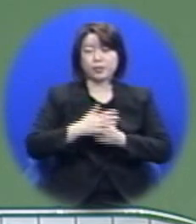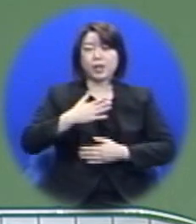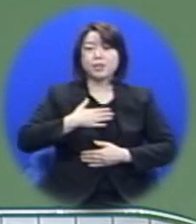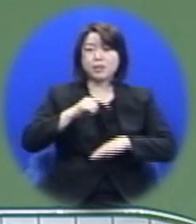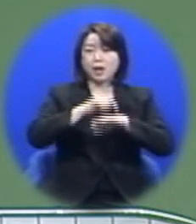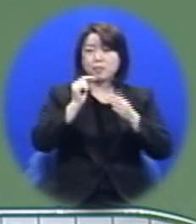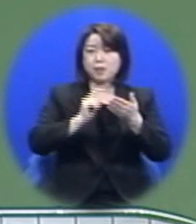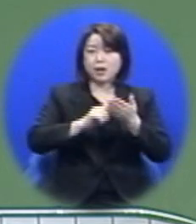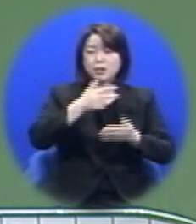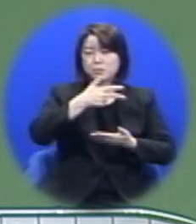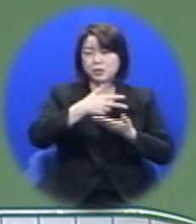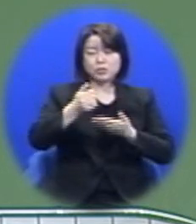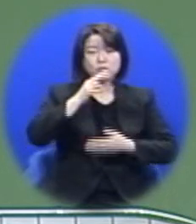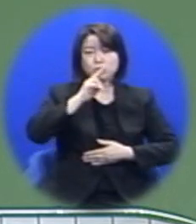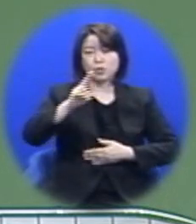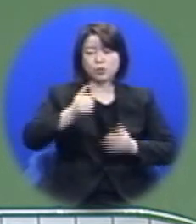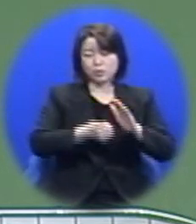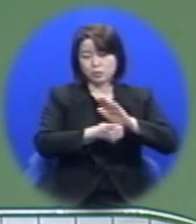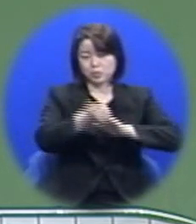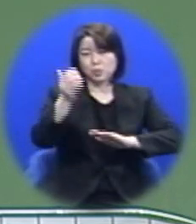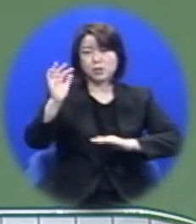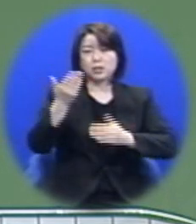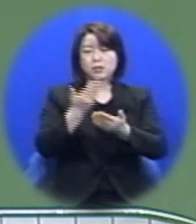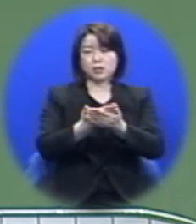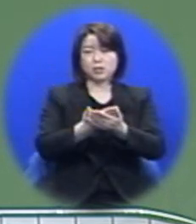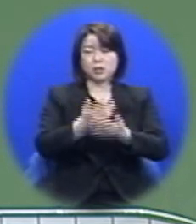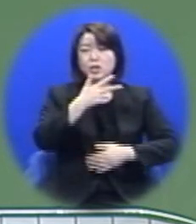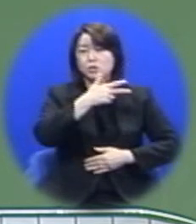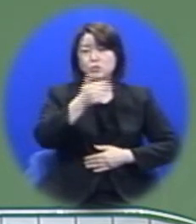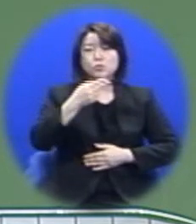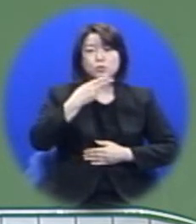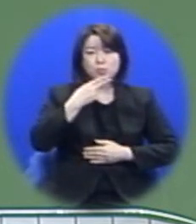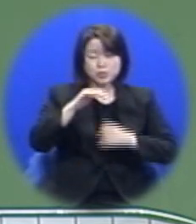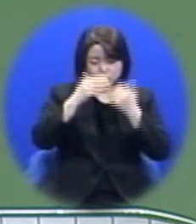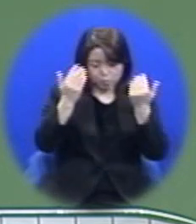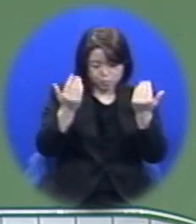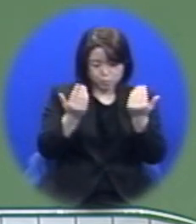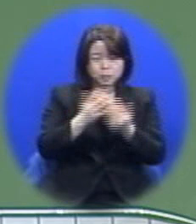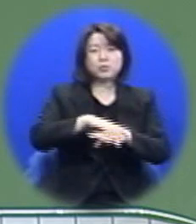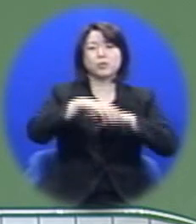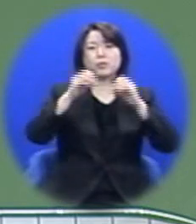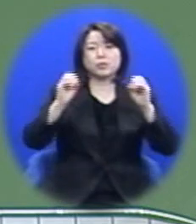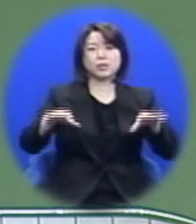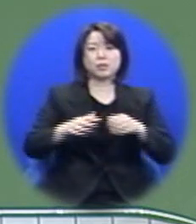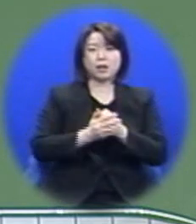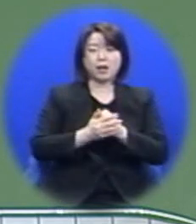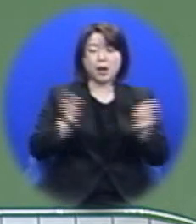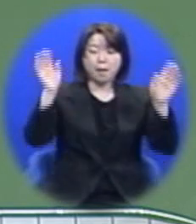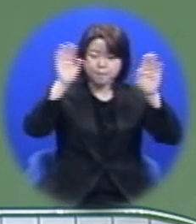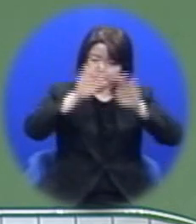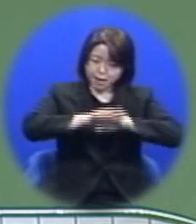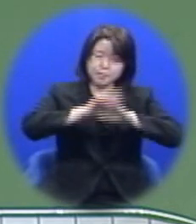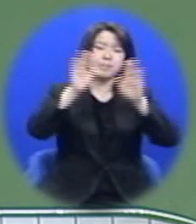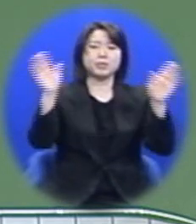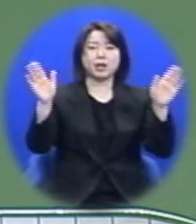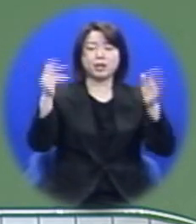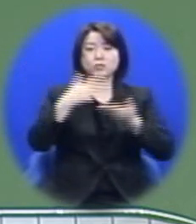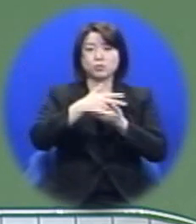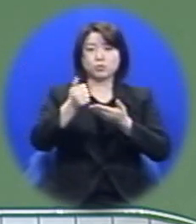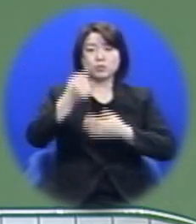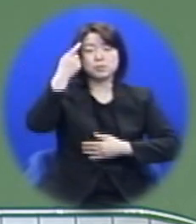주여 소망되소서. 주 없이 모든 일 헛되어라. 밤에나 낮에나 주님